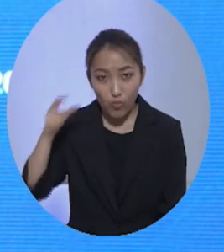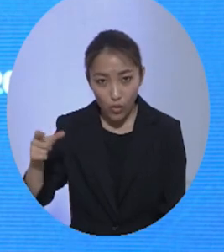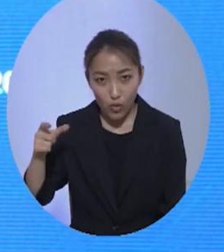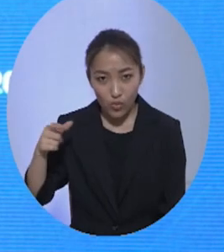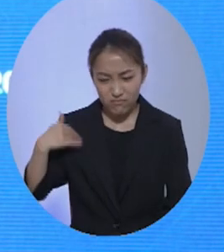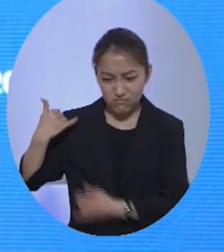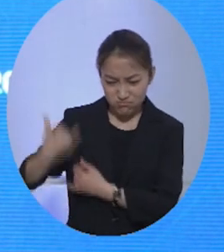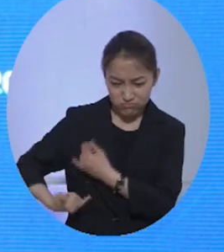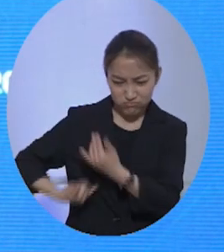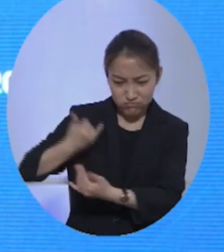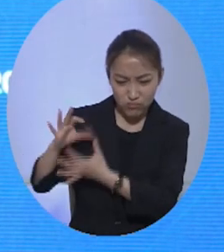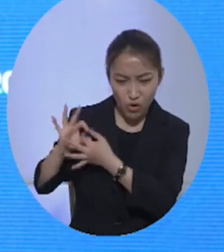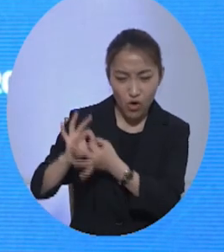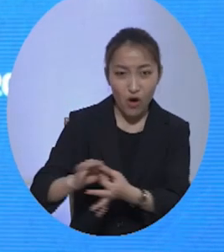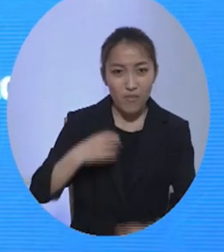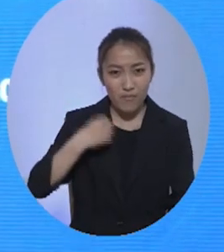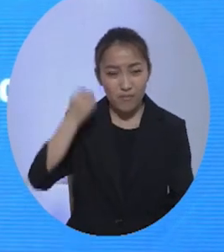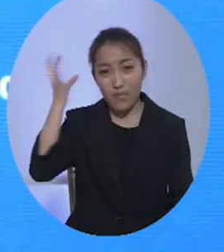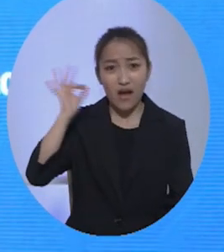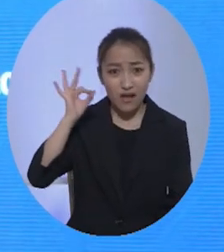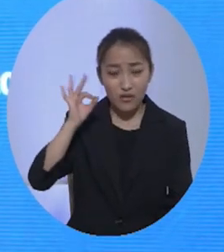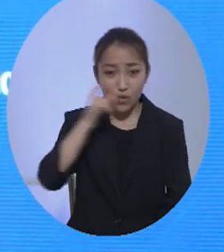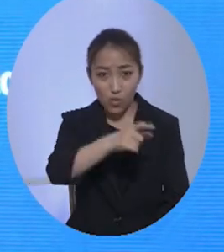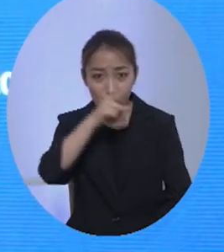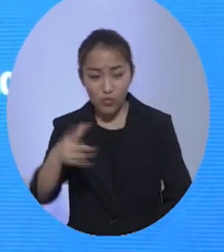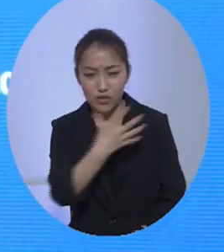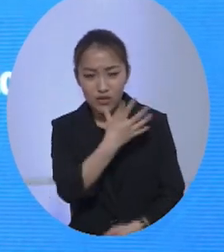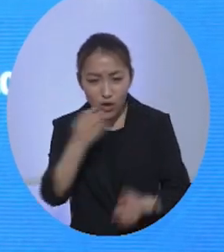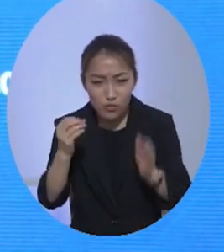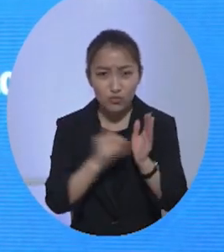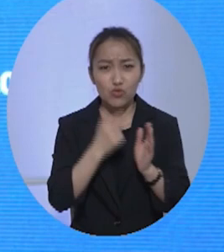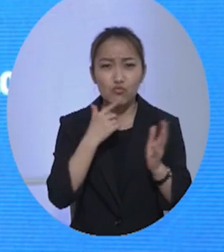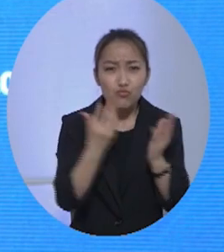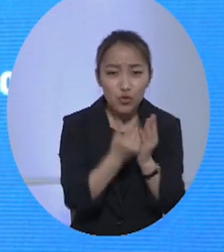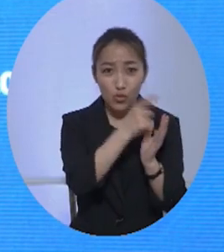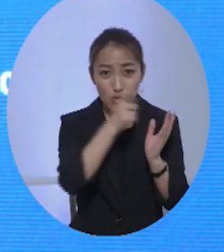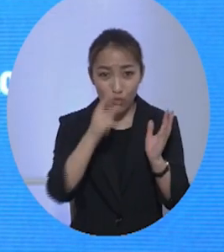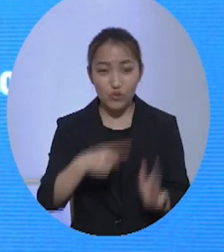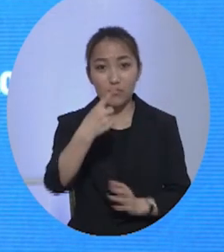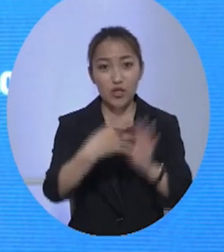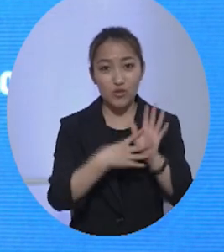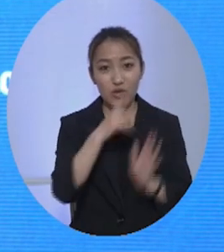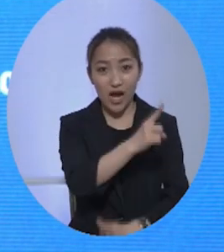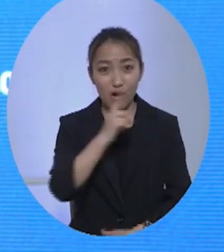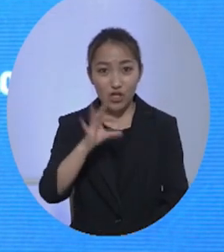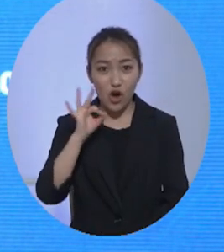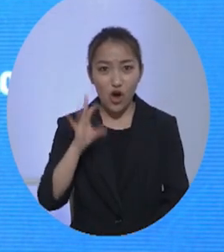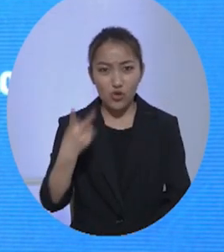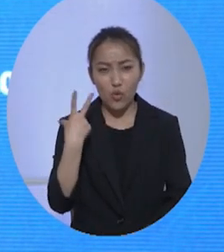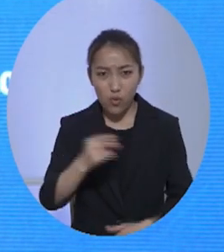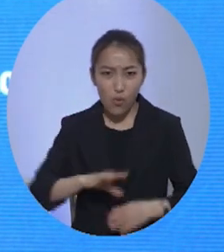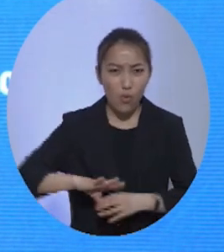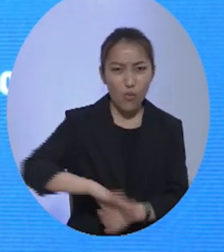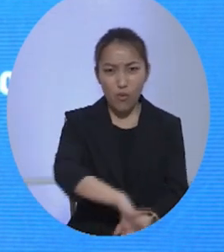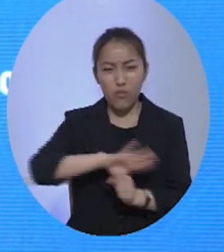холбоогоо алдаагүй монголчууд 500 мянган хүн амтай мөртлөө 1911 онд тусгаар тогтнолоо